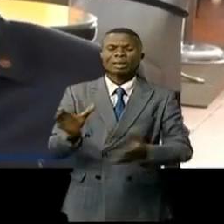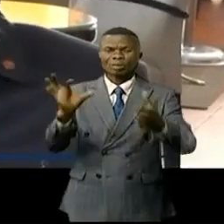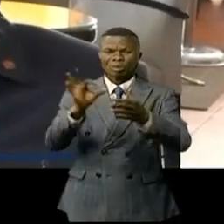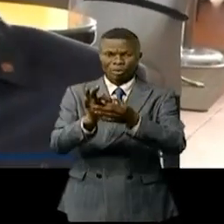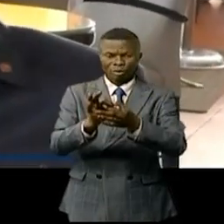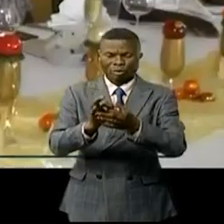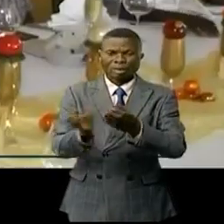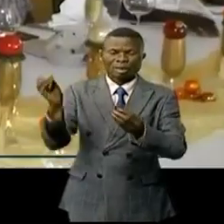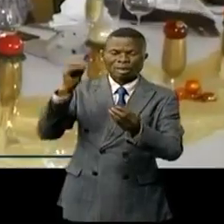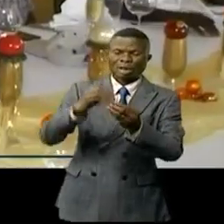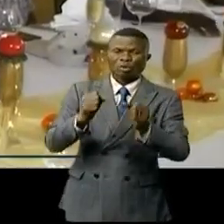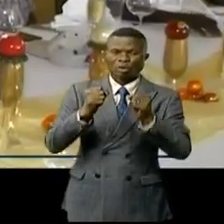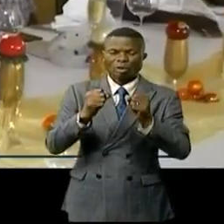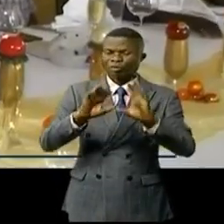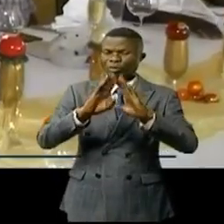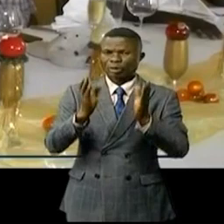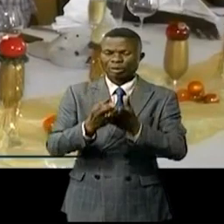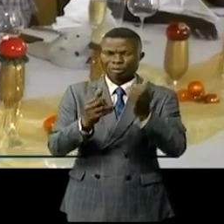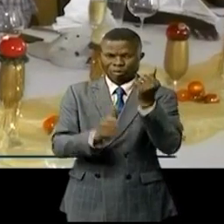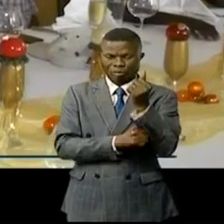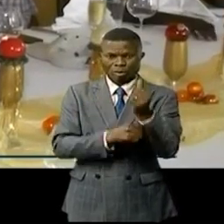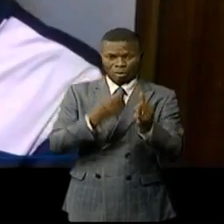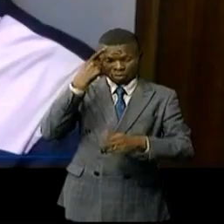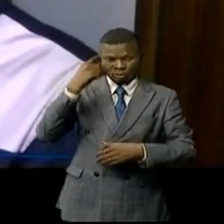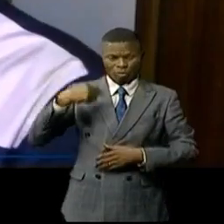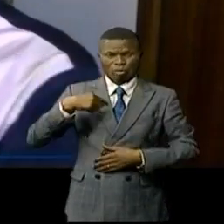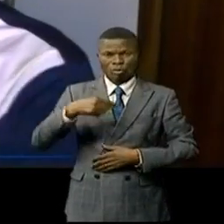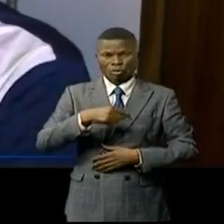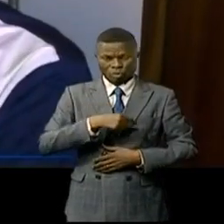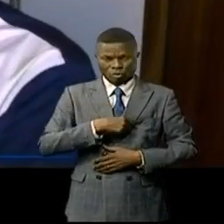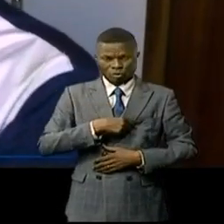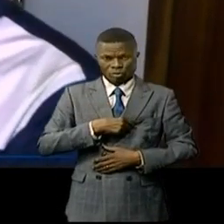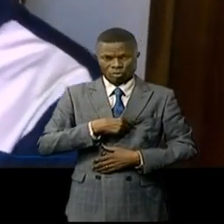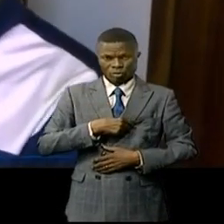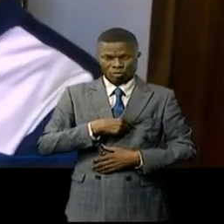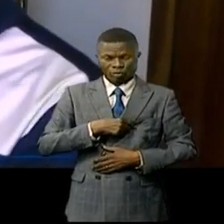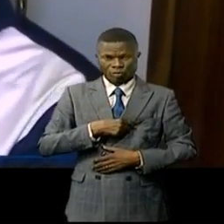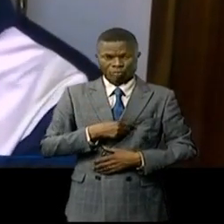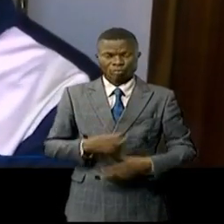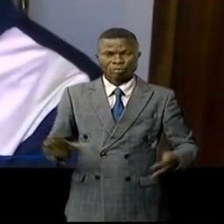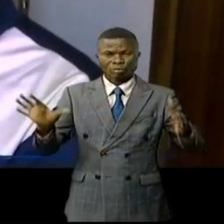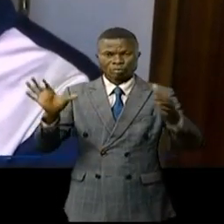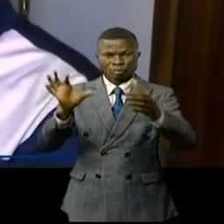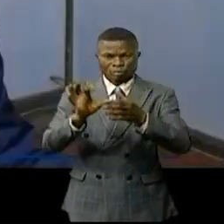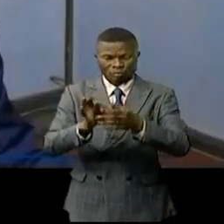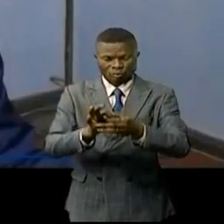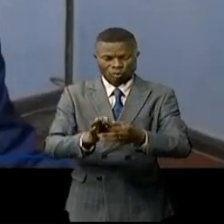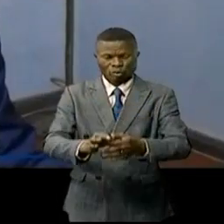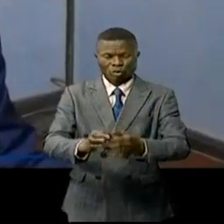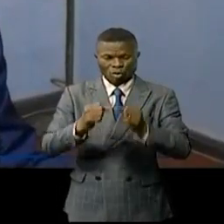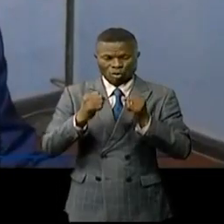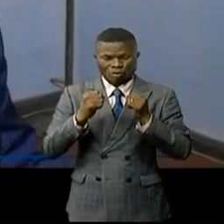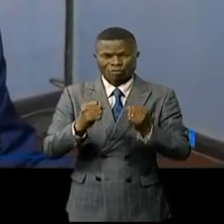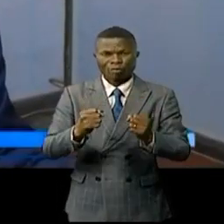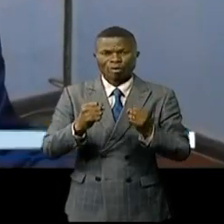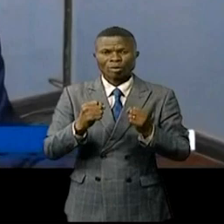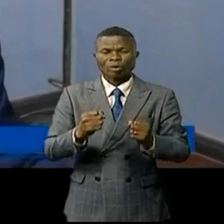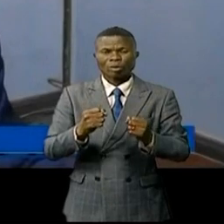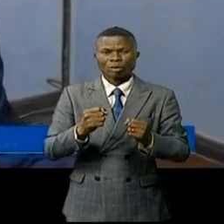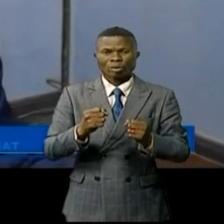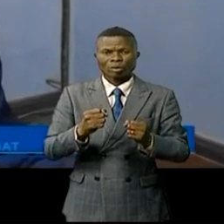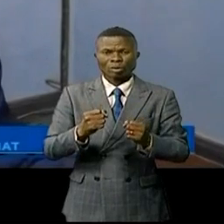fait la force. C'est à nous, alliant et associant nos forces,